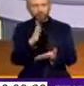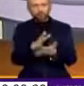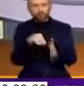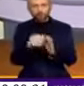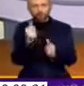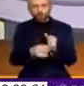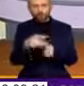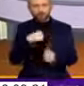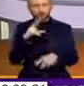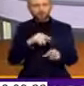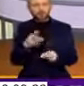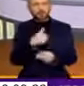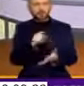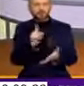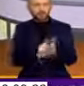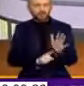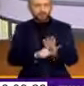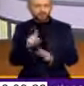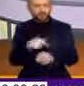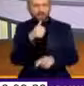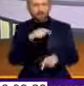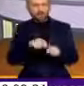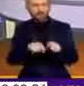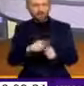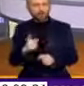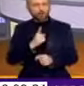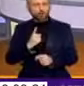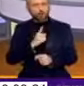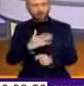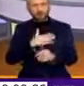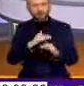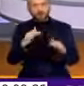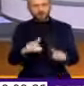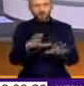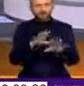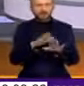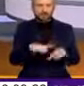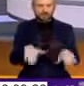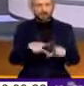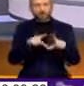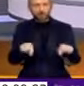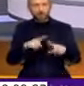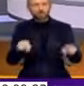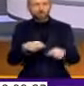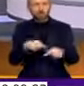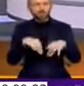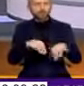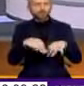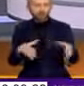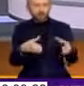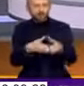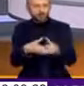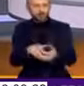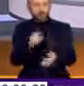районі. І я вважаю, що ми повинні почати цей експеримент з охорони наших дітей в садочках і школах, створення мобільних груп.